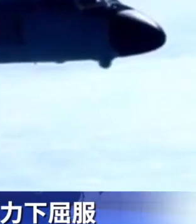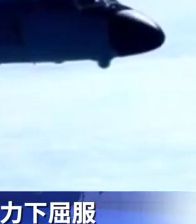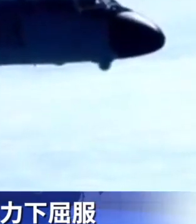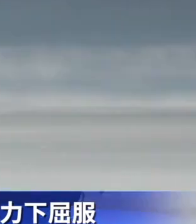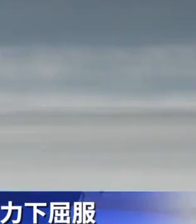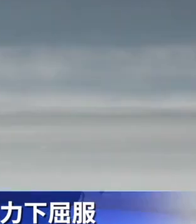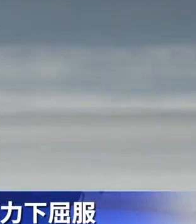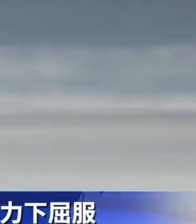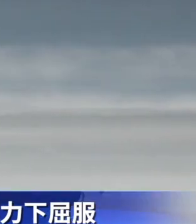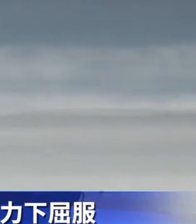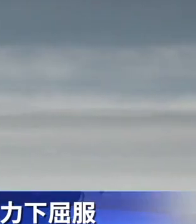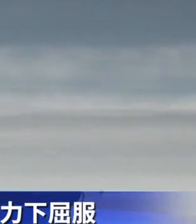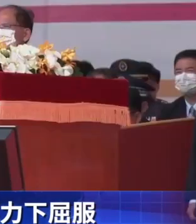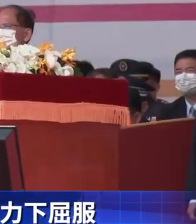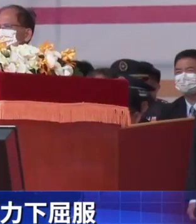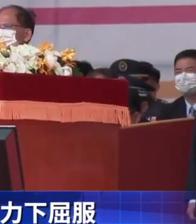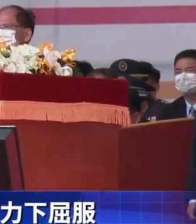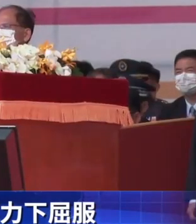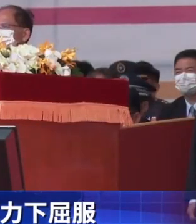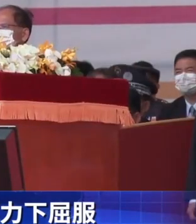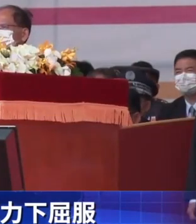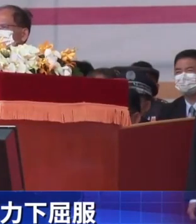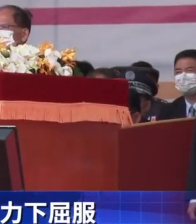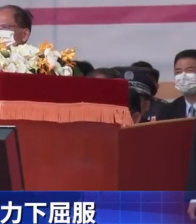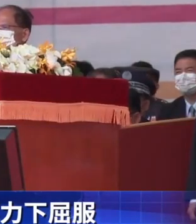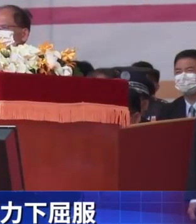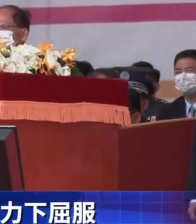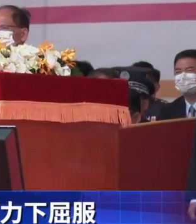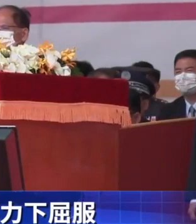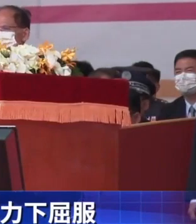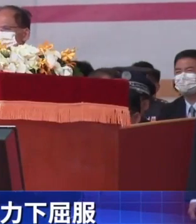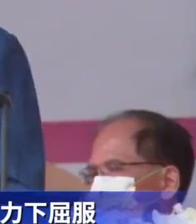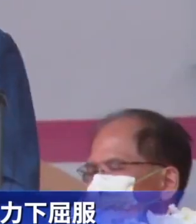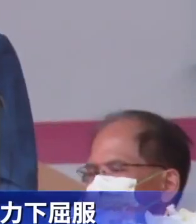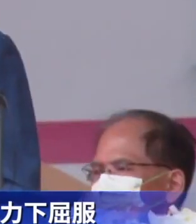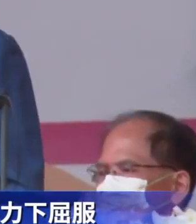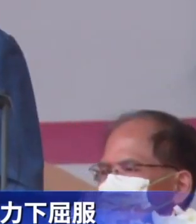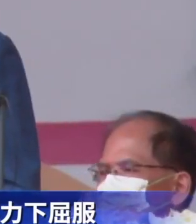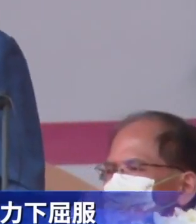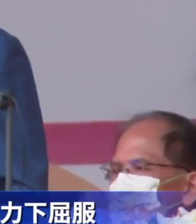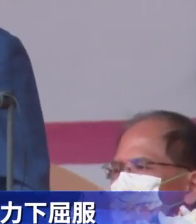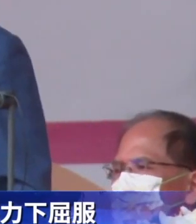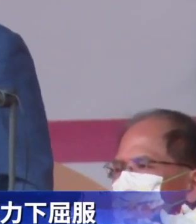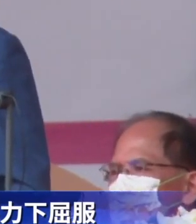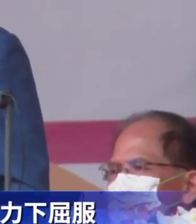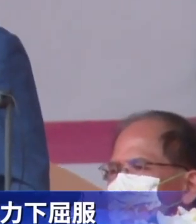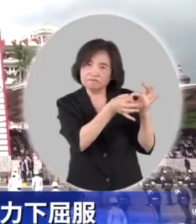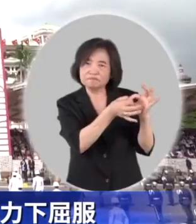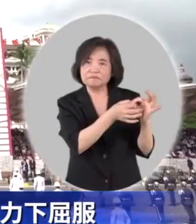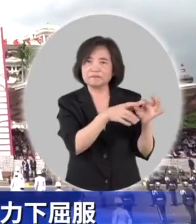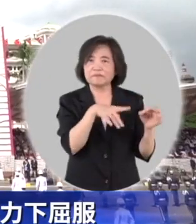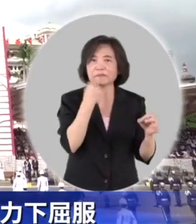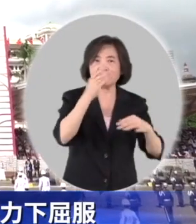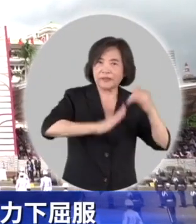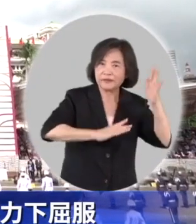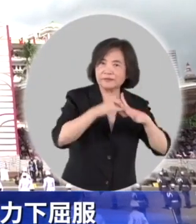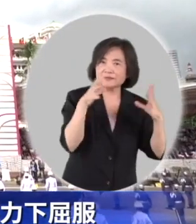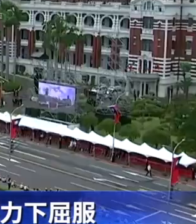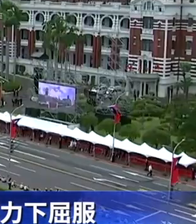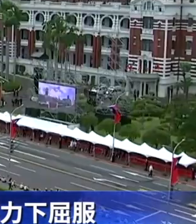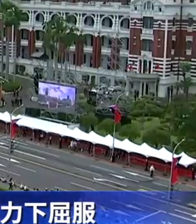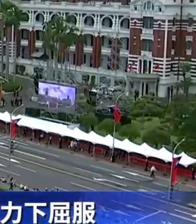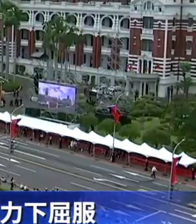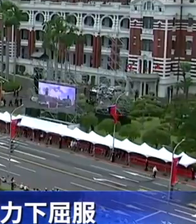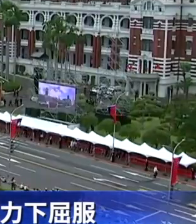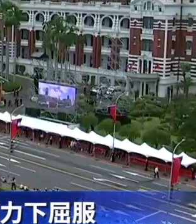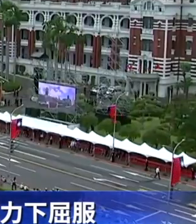架军机侵扰台湾。蔡英文在演讲中回应说，两岸解决分歧必须透过平等对话，台